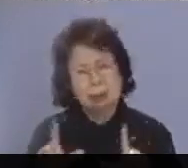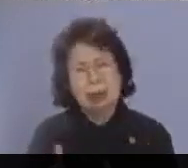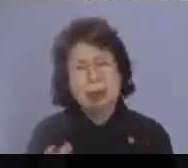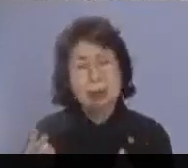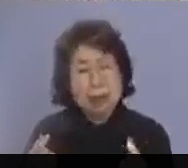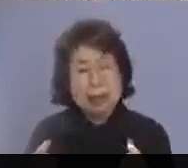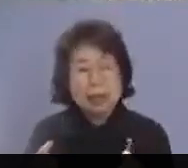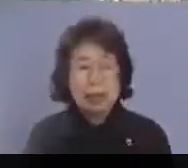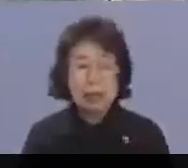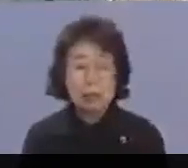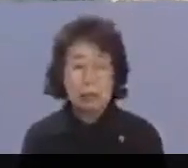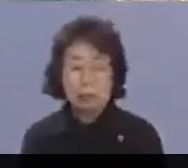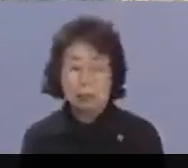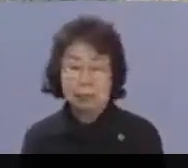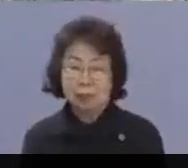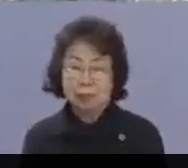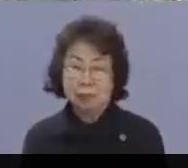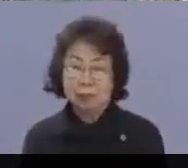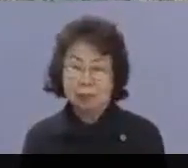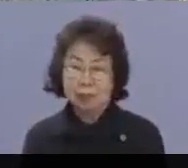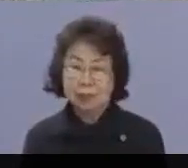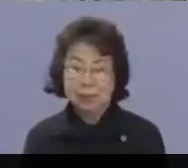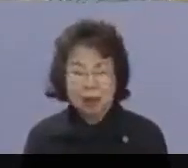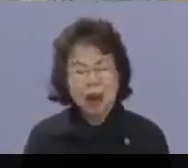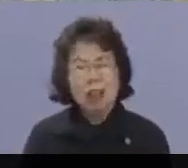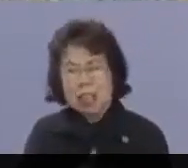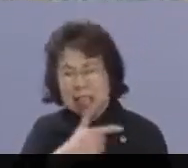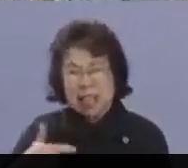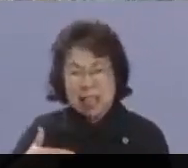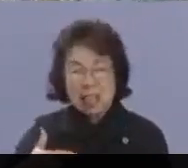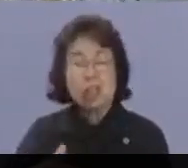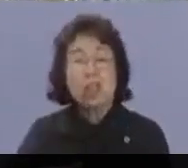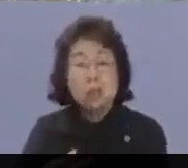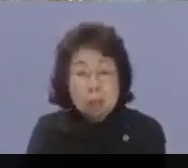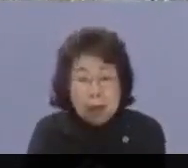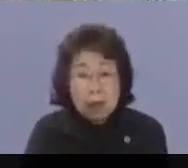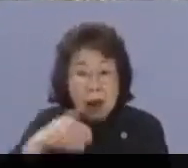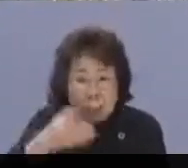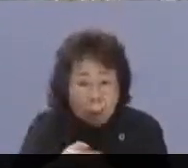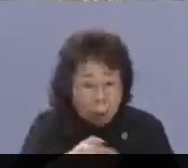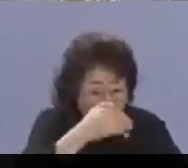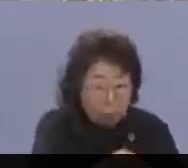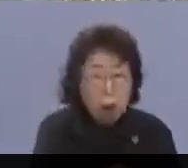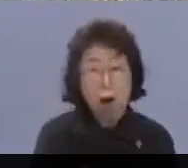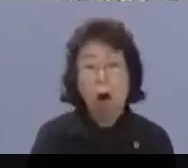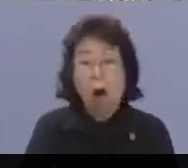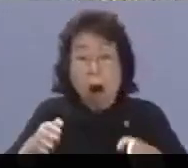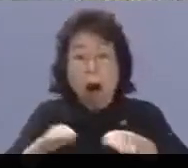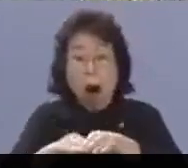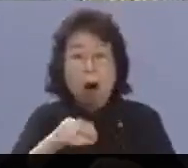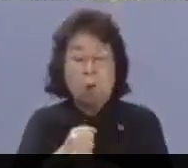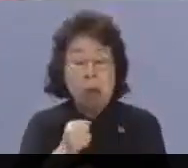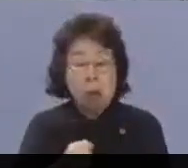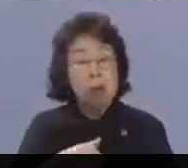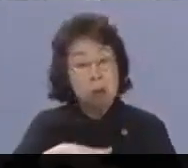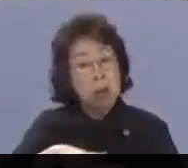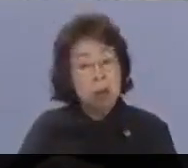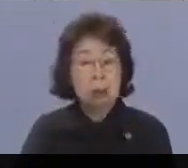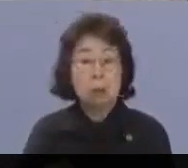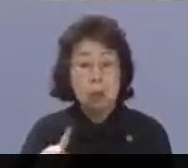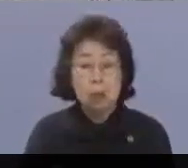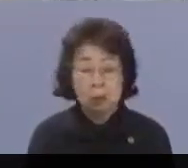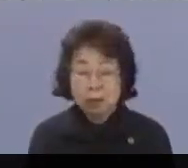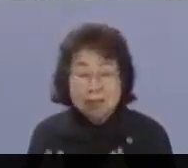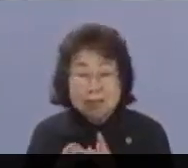많이 삽니다. 대형마트가 문을 닫는 곳마다 초고층 주상복합이 들어서게 된 겁니다.